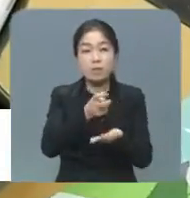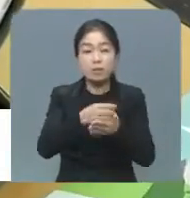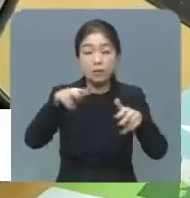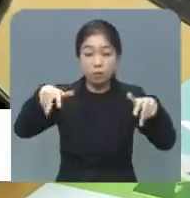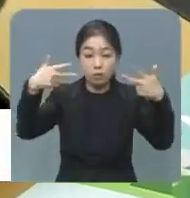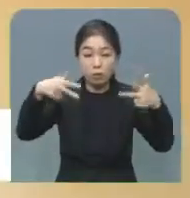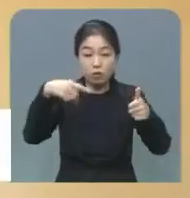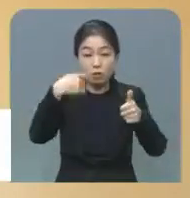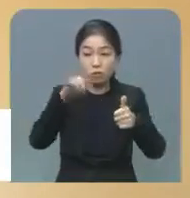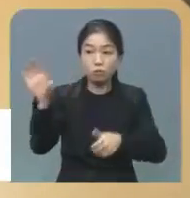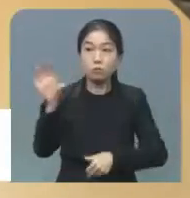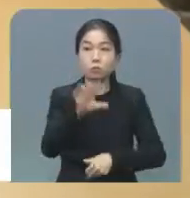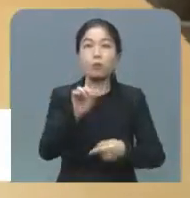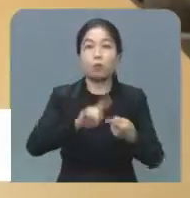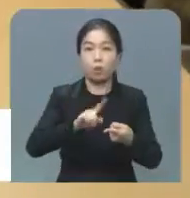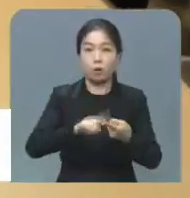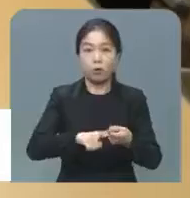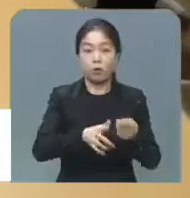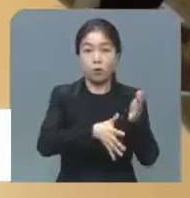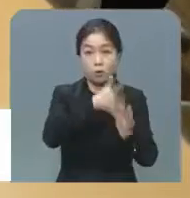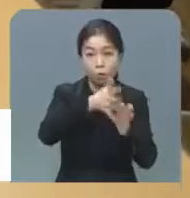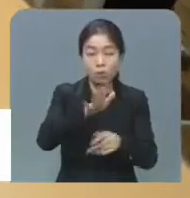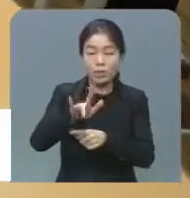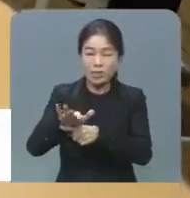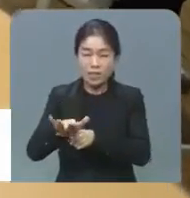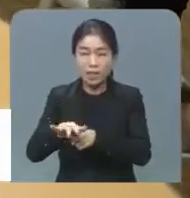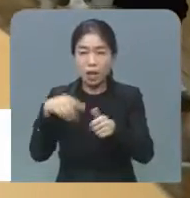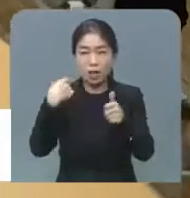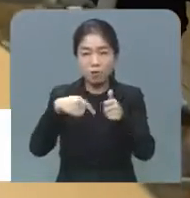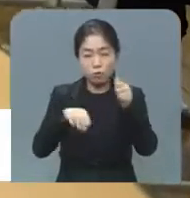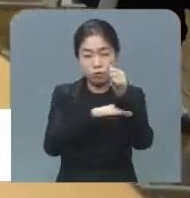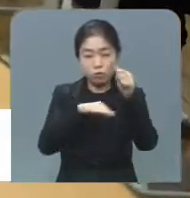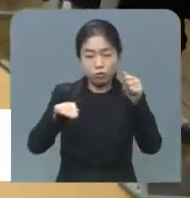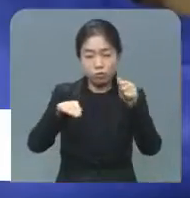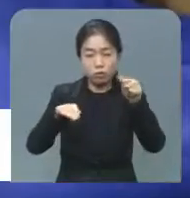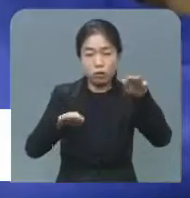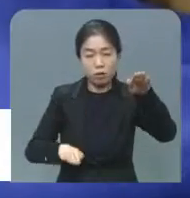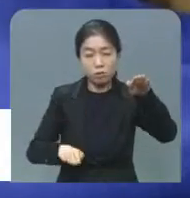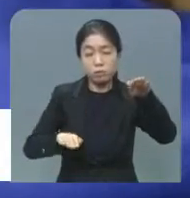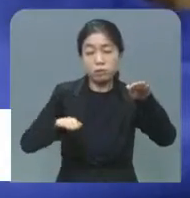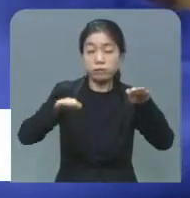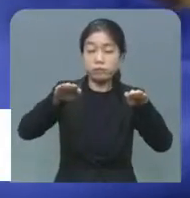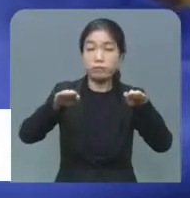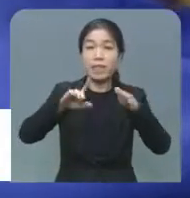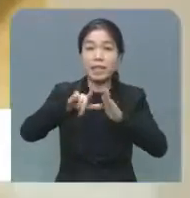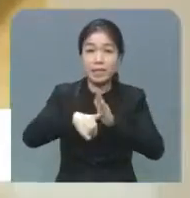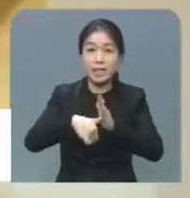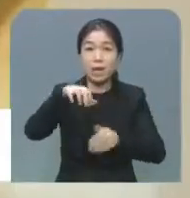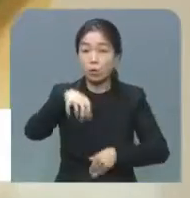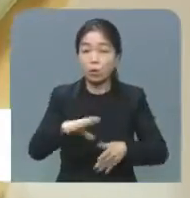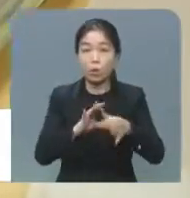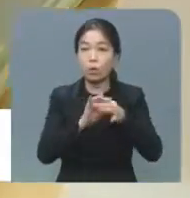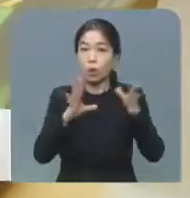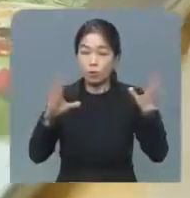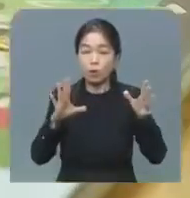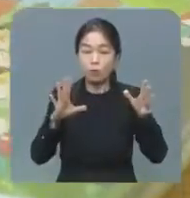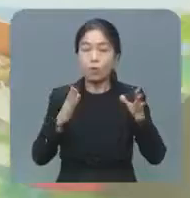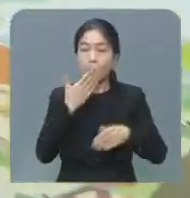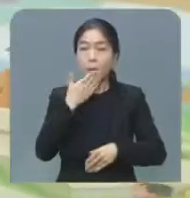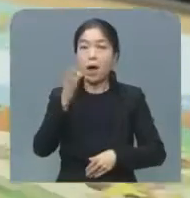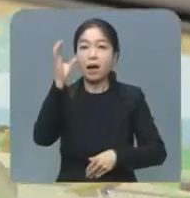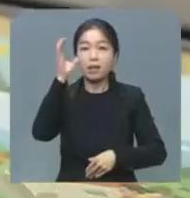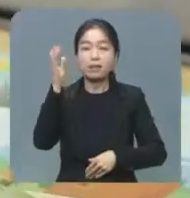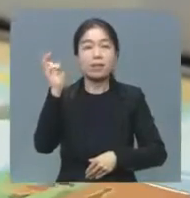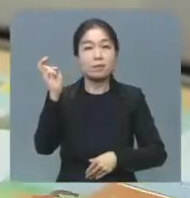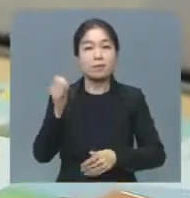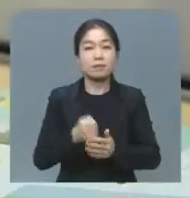활용됩니다 도시와 농사 노총 간 교육 수준의 간극을 좁히고 시간과 공간을 초월할 것으로 기대됩니다